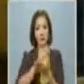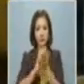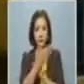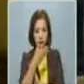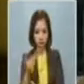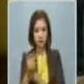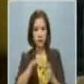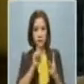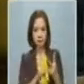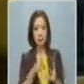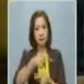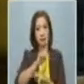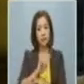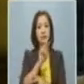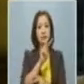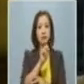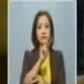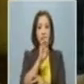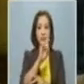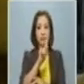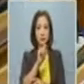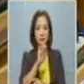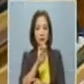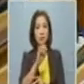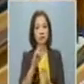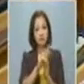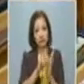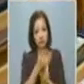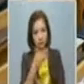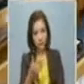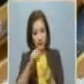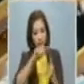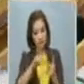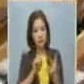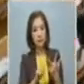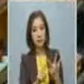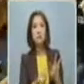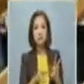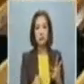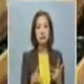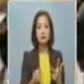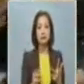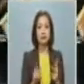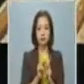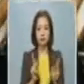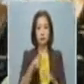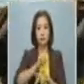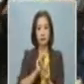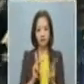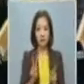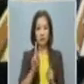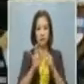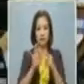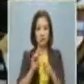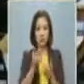พชรวิชิตชลชัยประธานสภานิติบัญญัติแห่งชาติและนายบวรศักดิ์อุวรรณโนประธานกรรมาธิการยกร่างรัฐธรรมนูญจะร่ว